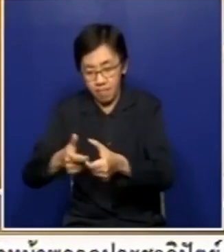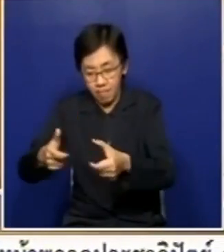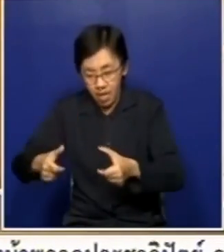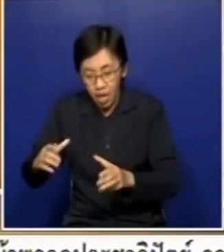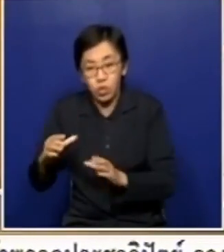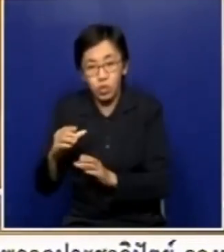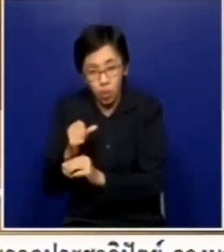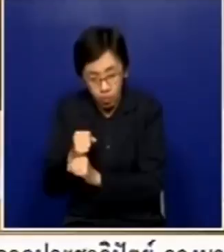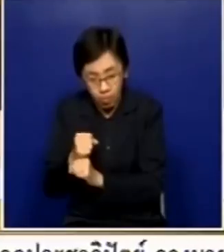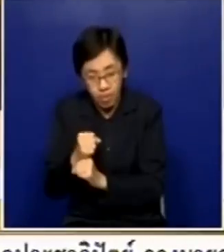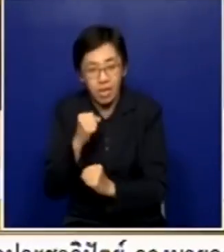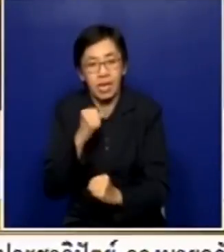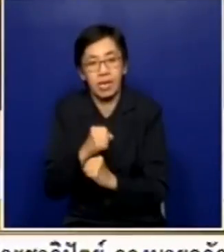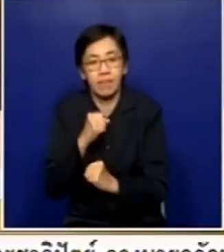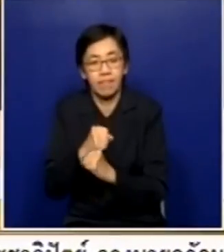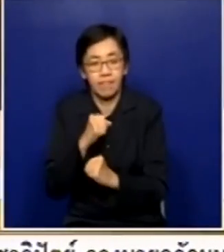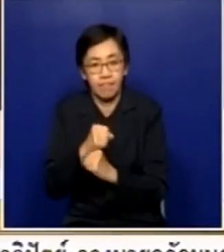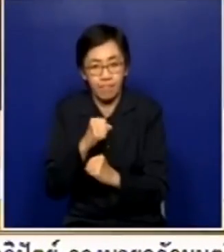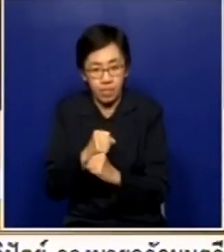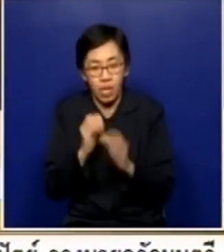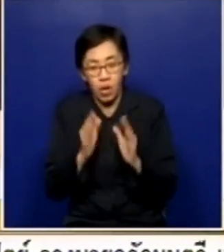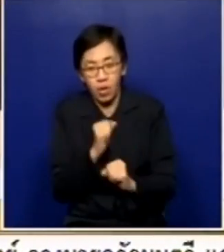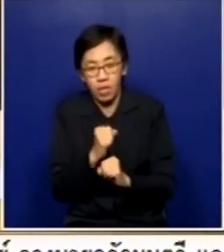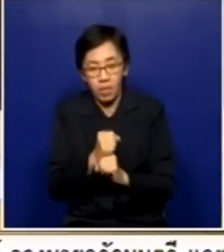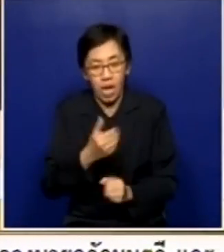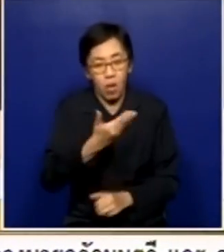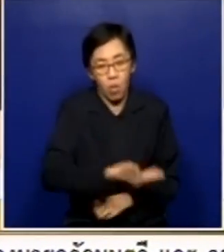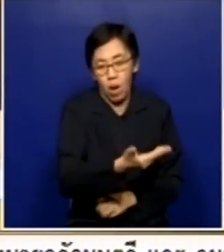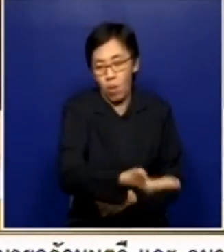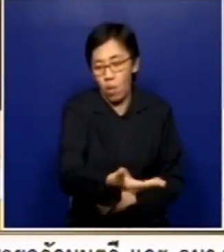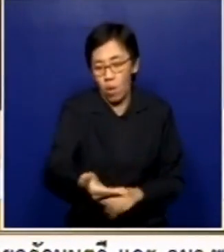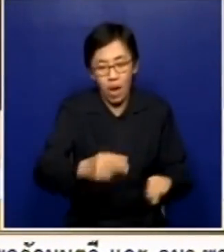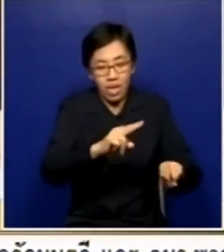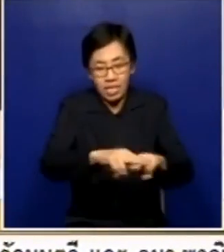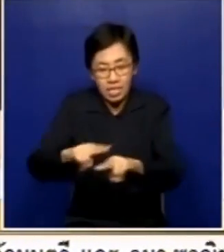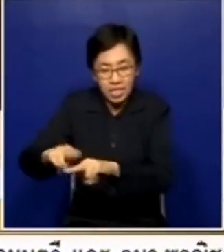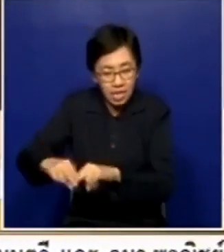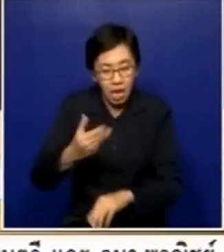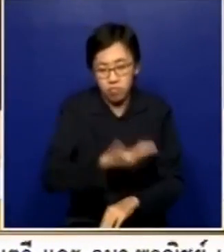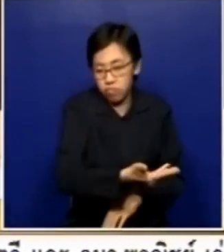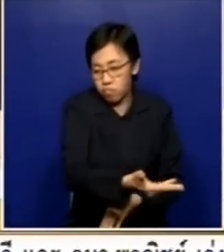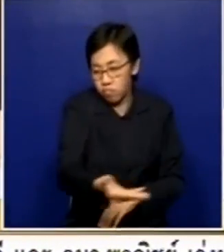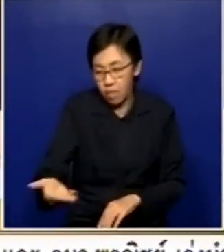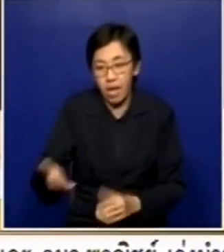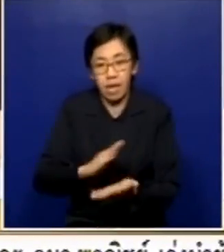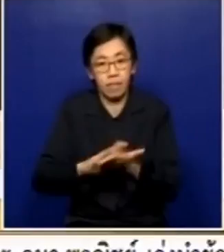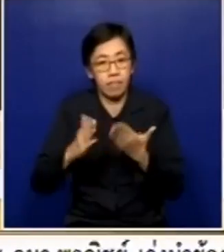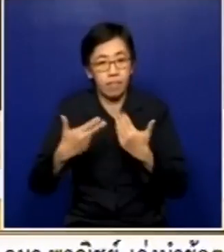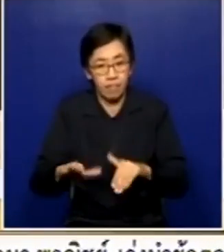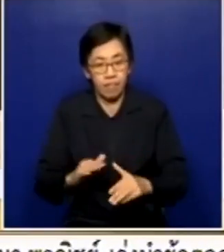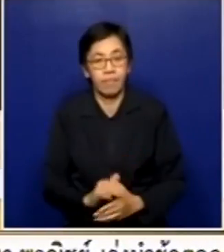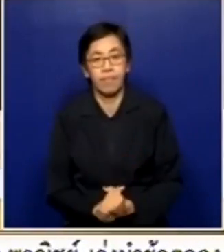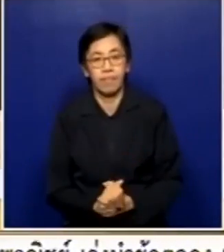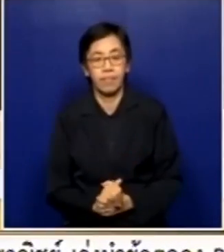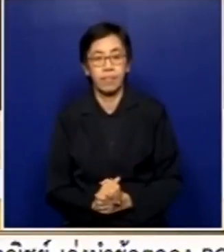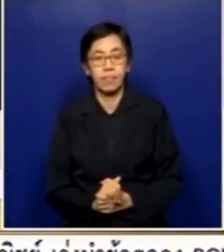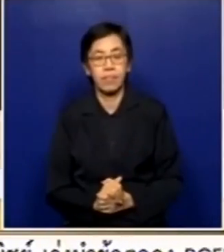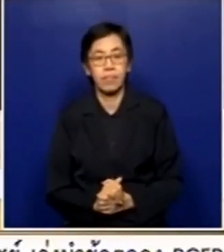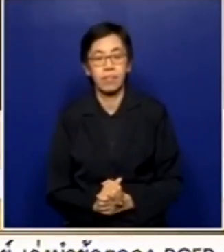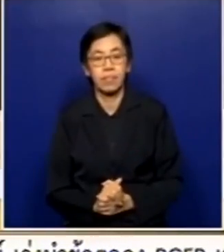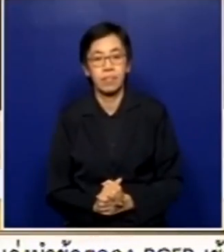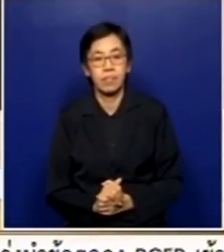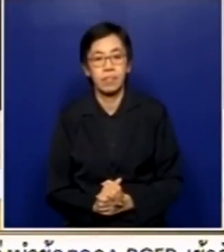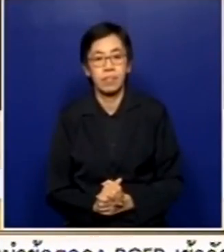การดำเนินการและเจ้าหน้าที่ได้จัดวางไว้ประจำที่นั่งของท่านสมาชิกแล้วนะครับทางผู้